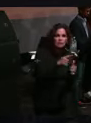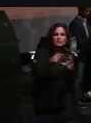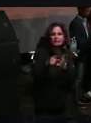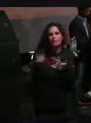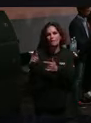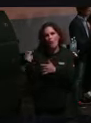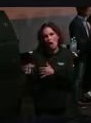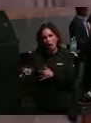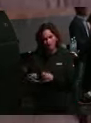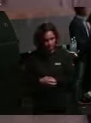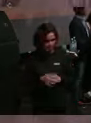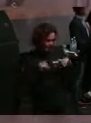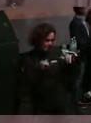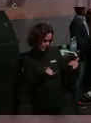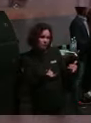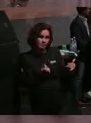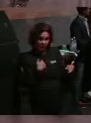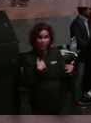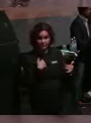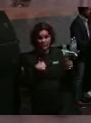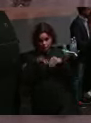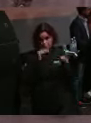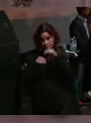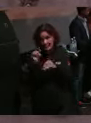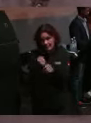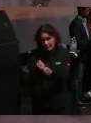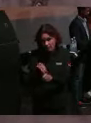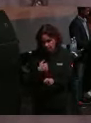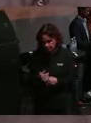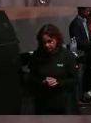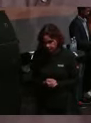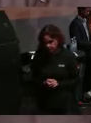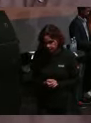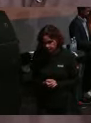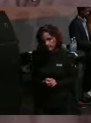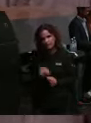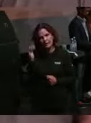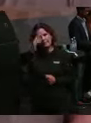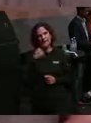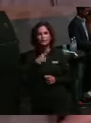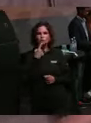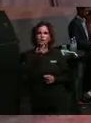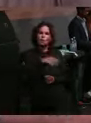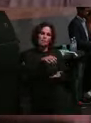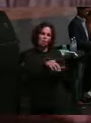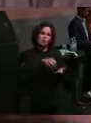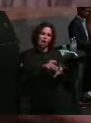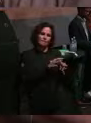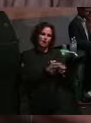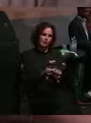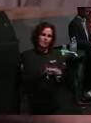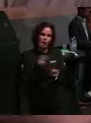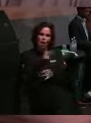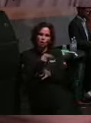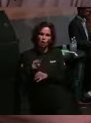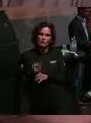Jo, det sant. Jeg har jo fått med litt i hvert fall. Da. Men, jo, men jeg tenker på, når du snakker om lokal forankring, da, så Norges